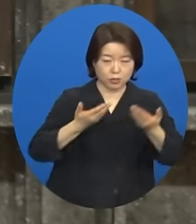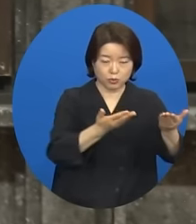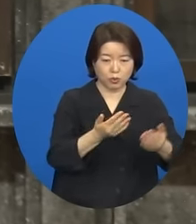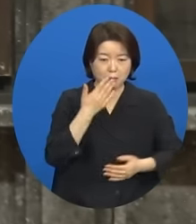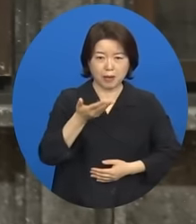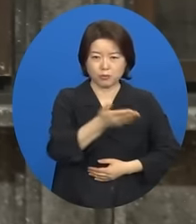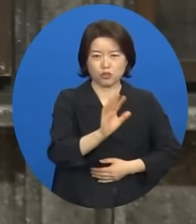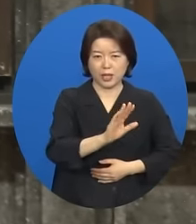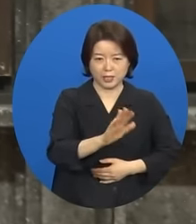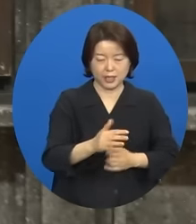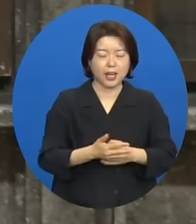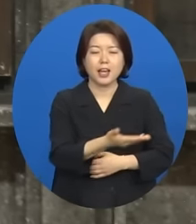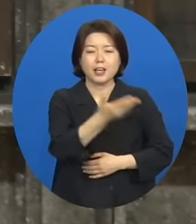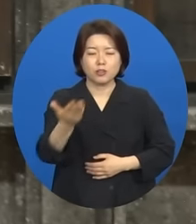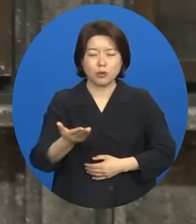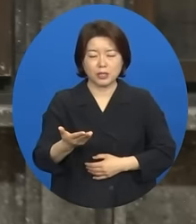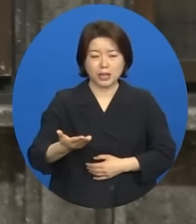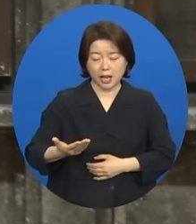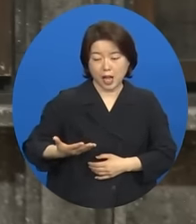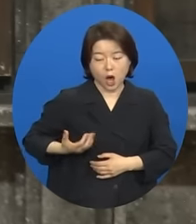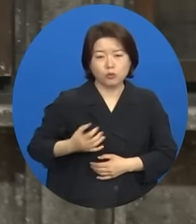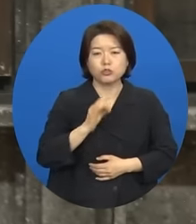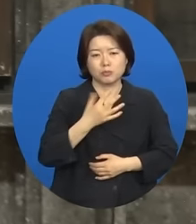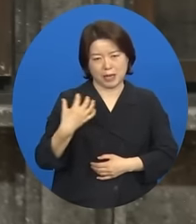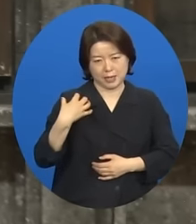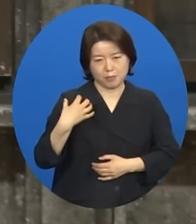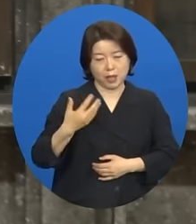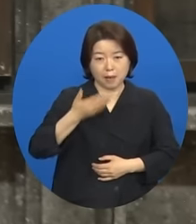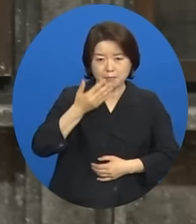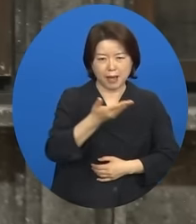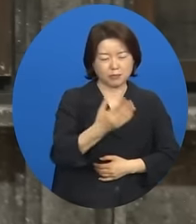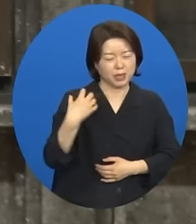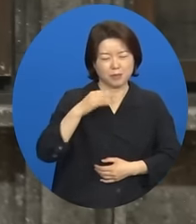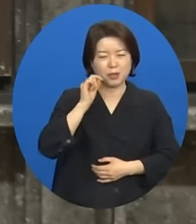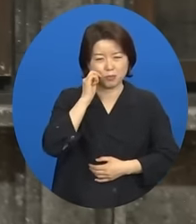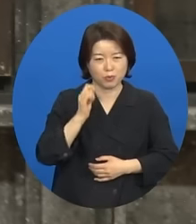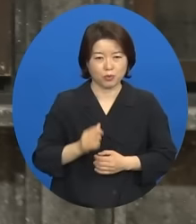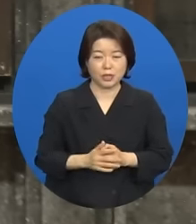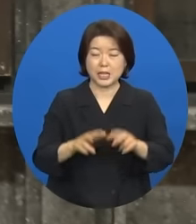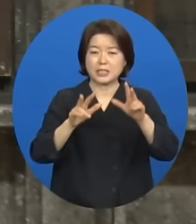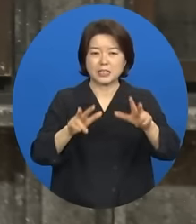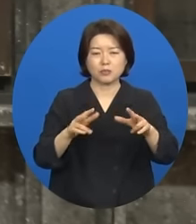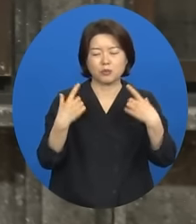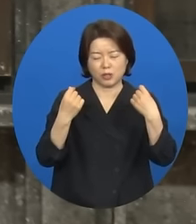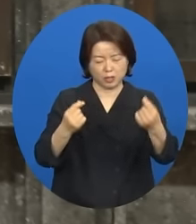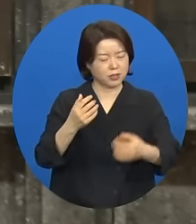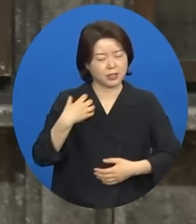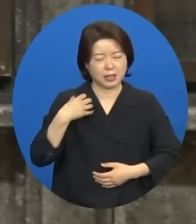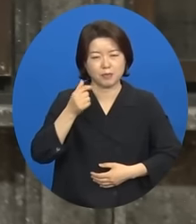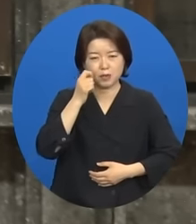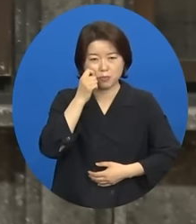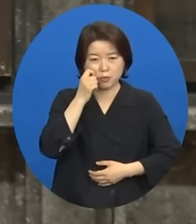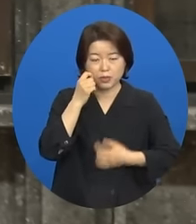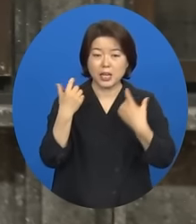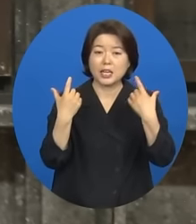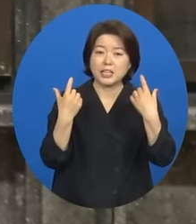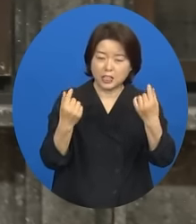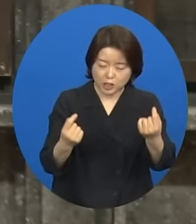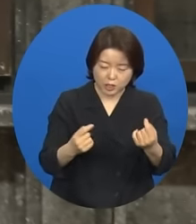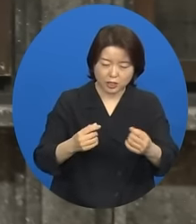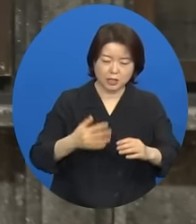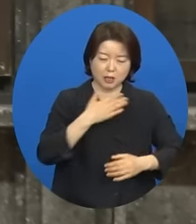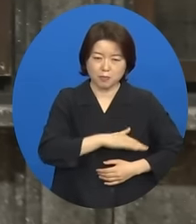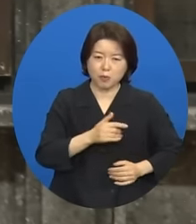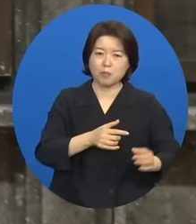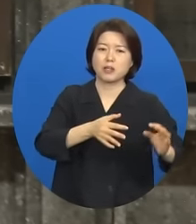아니하였노니 이는 너희가 감당하지 못하였음 이거니와 지금도 못하리라. 너희는 아직도 육신에 속한